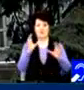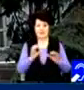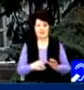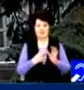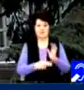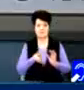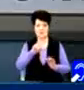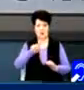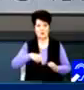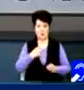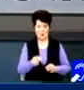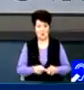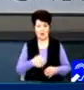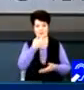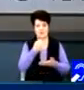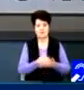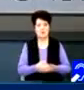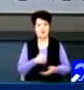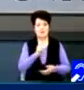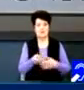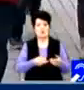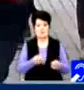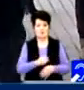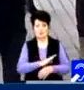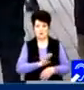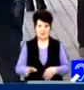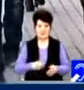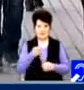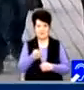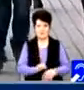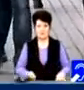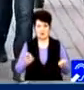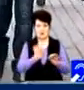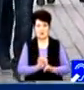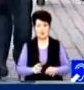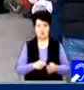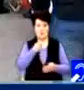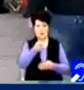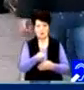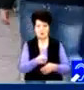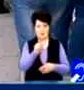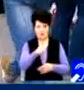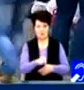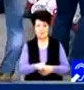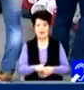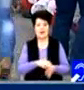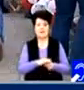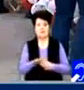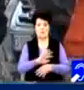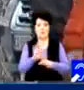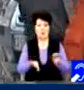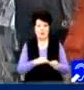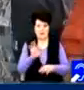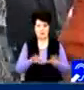72 de ore de la asumarea răspunderii de către Guvern nu este depusă nicio moțiune de cenzură asupra executivului proiectele